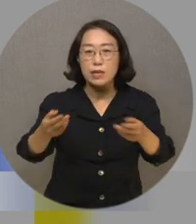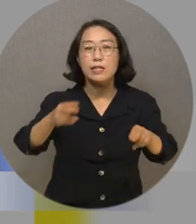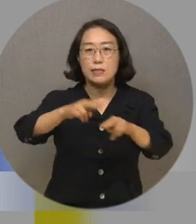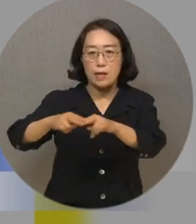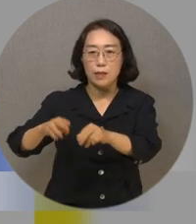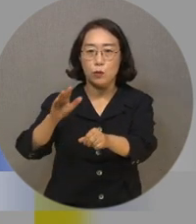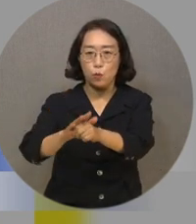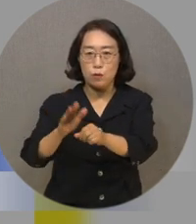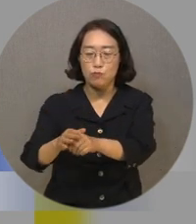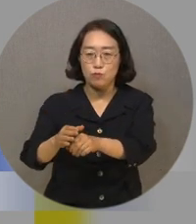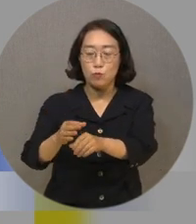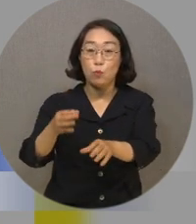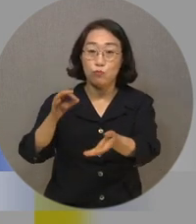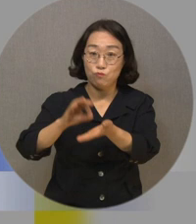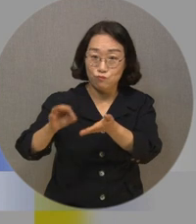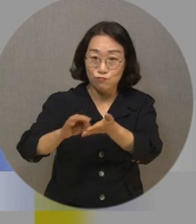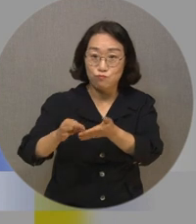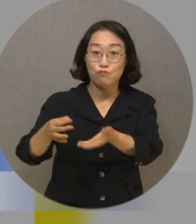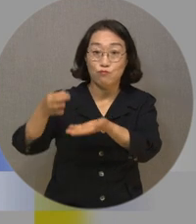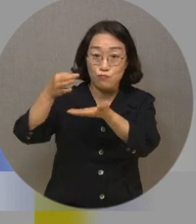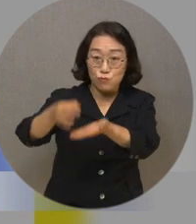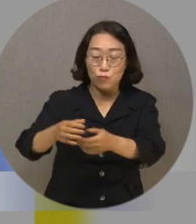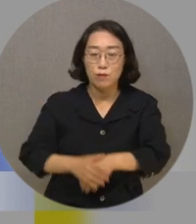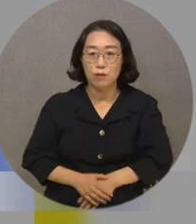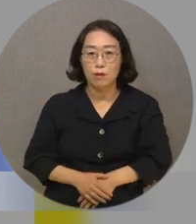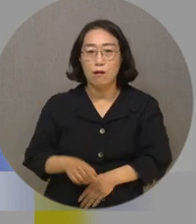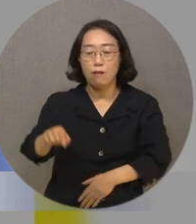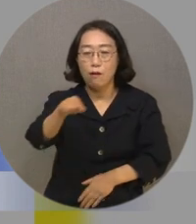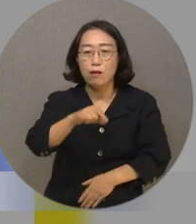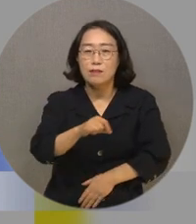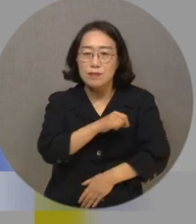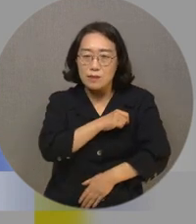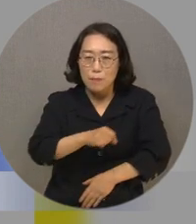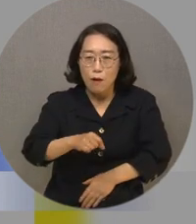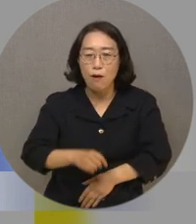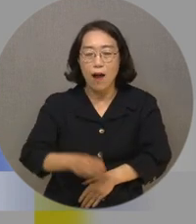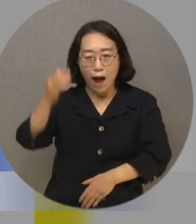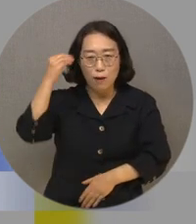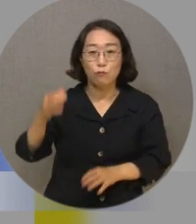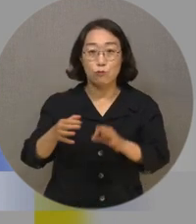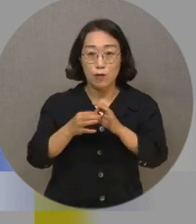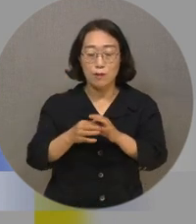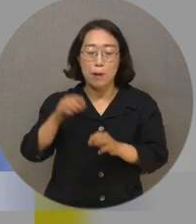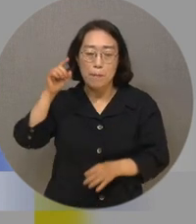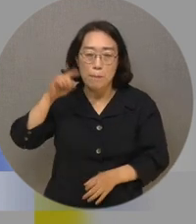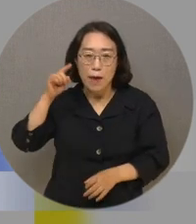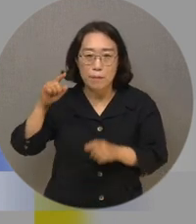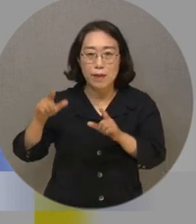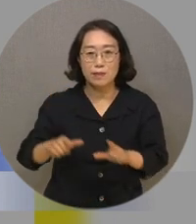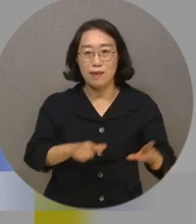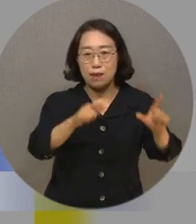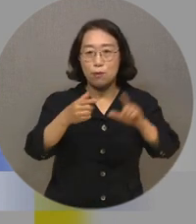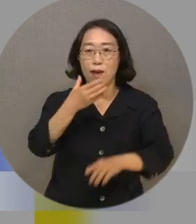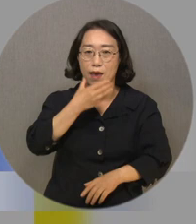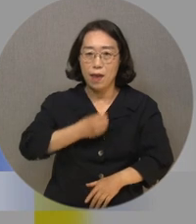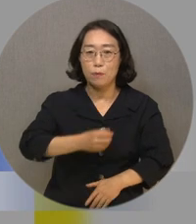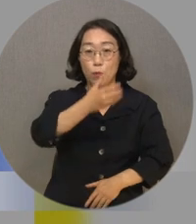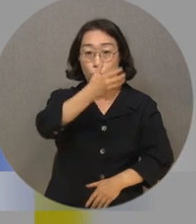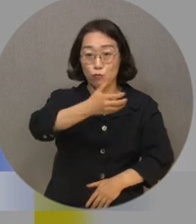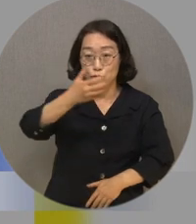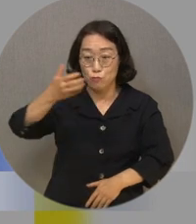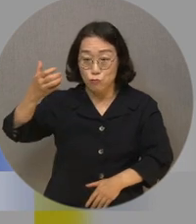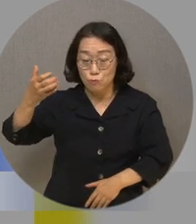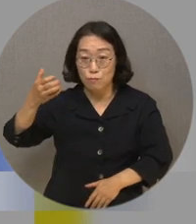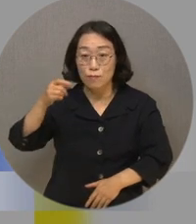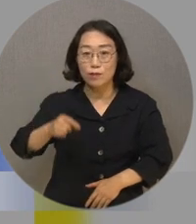있는데요 이번 전시회에서는 응답하라 대한민국 시리즈 등 일상에서 잊혔던 행복과 꿈을이